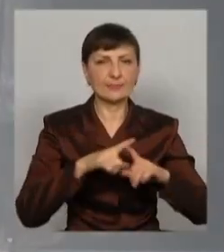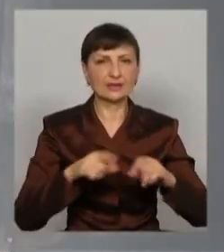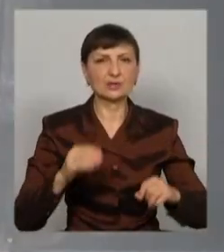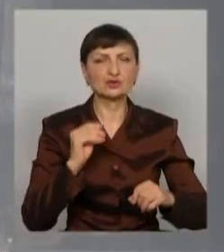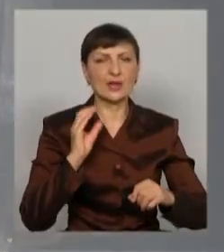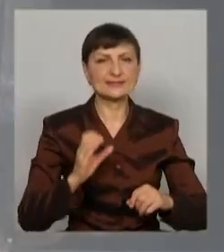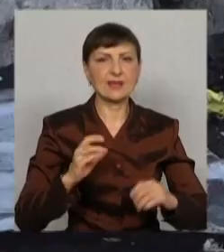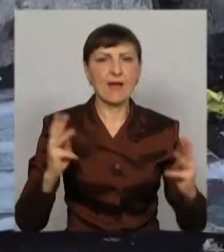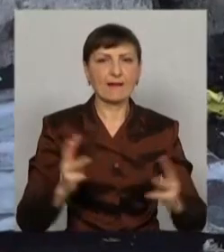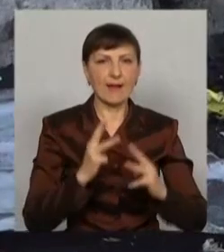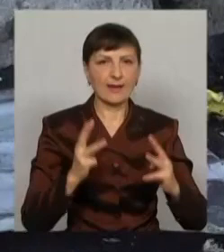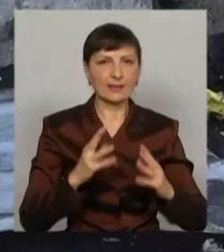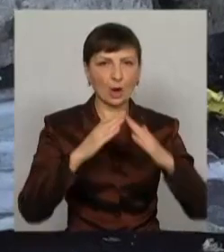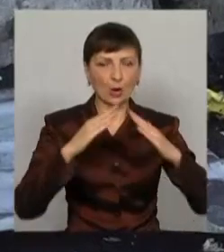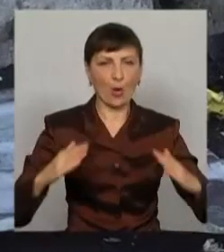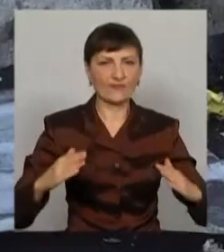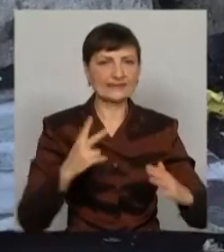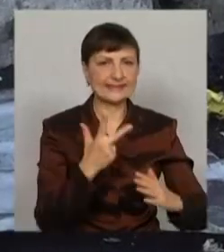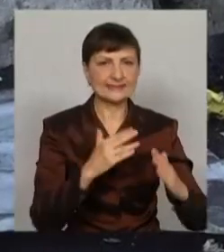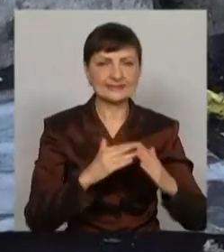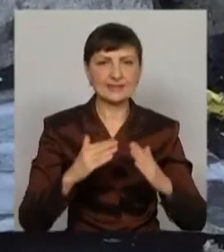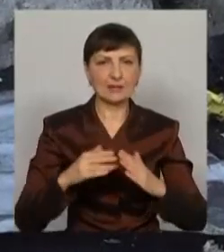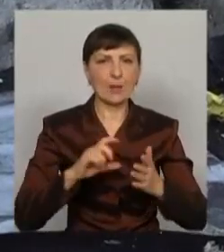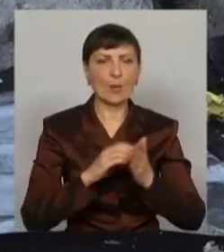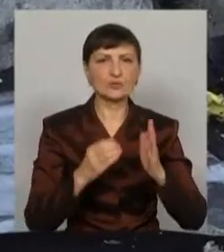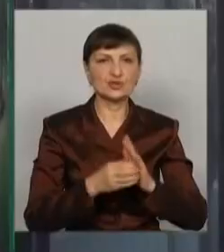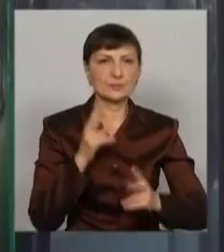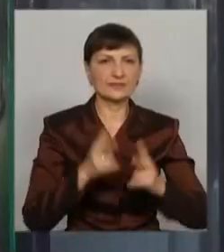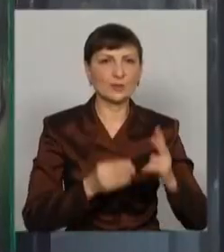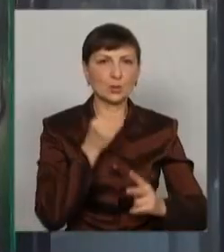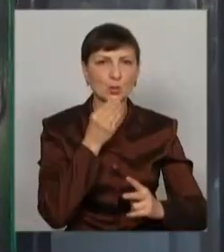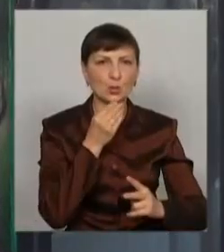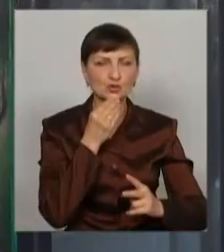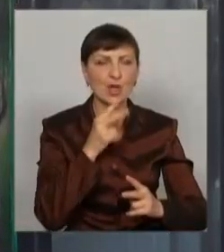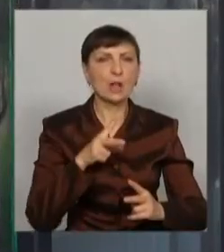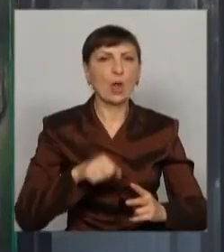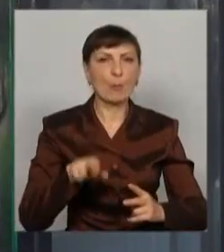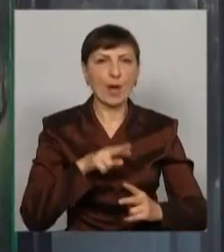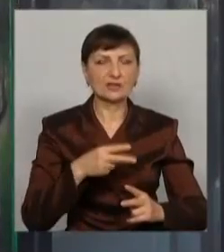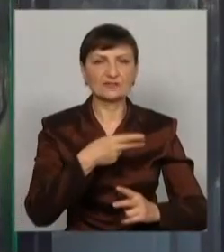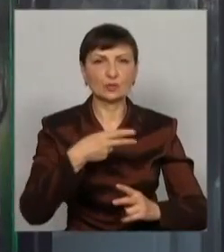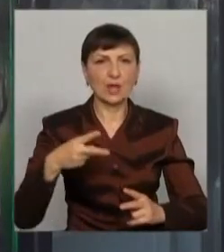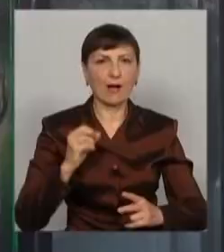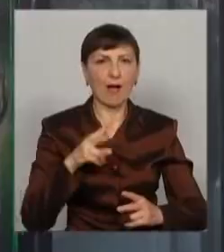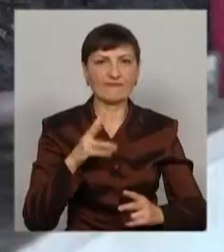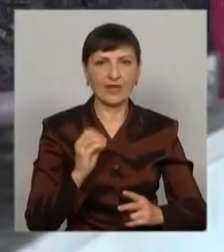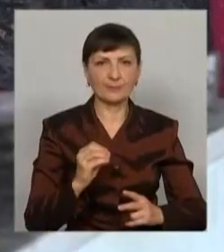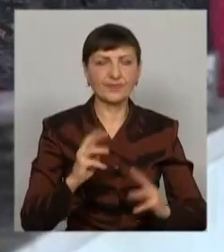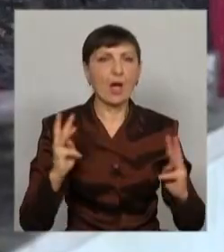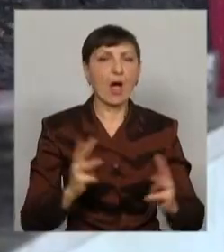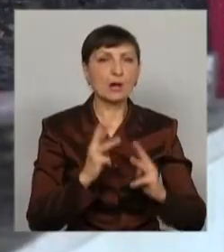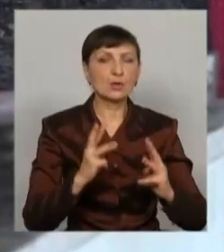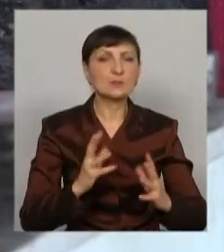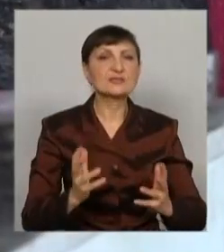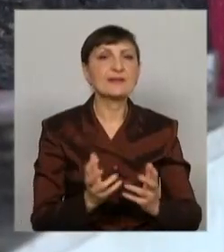ПЧС, сгорела кровля трех зданий. Это помещение по приготовлению блюд, ломбард и двухэтажное кафе. С огнем спасатели